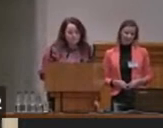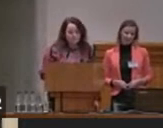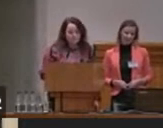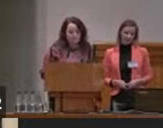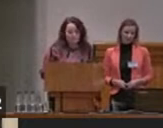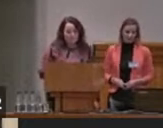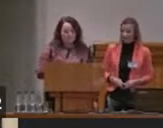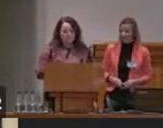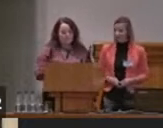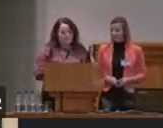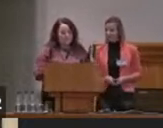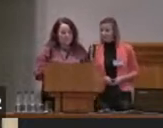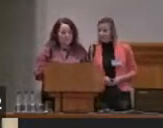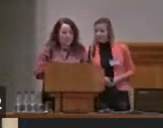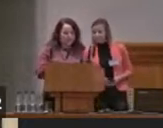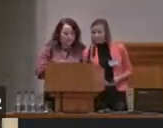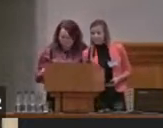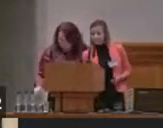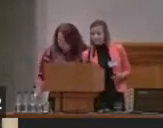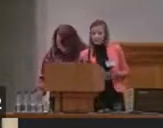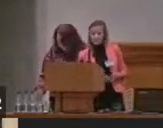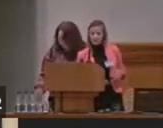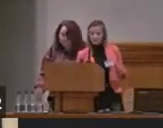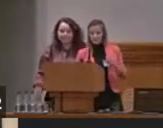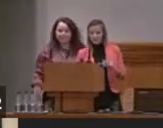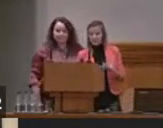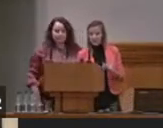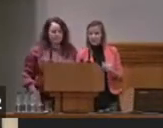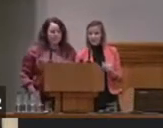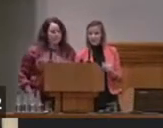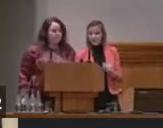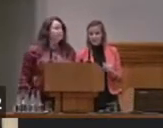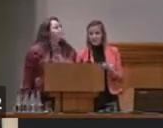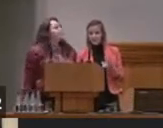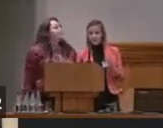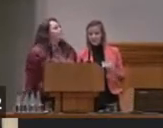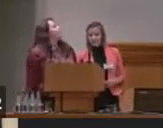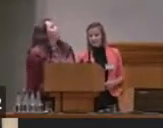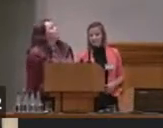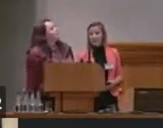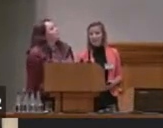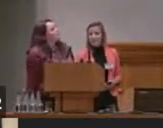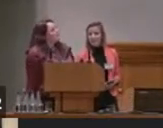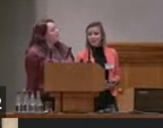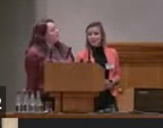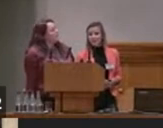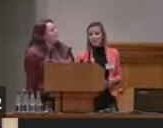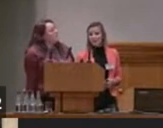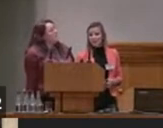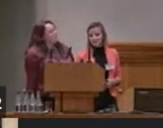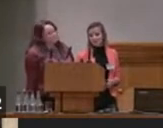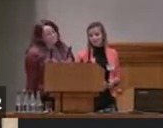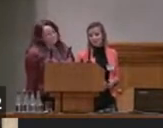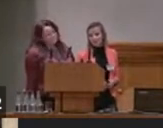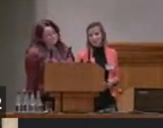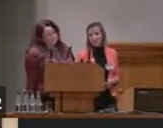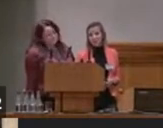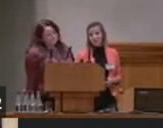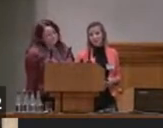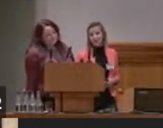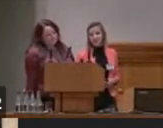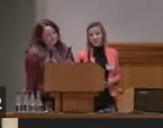Cyfrowej. To ja teraz powiem parę słów na temat prac koncepcyjnych, na co tak naprawdę zwracamy